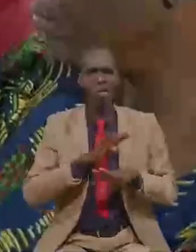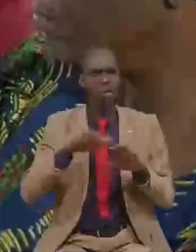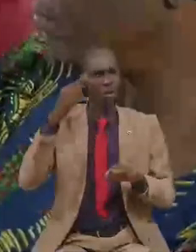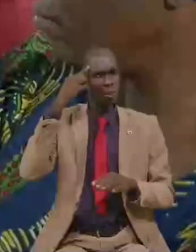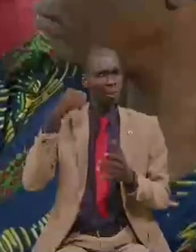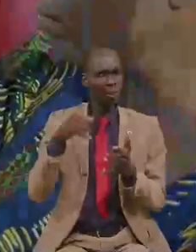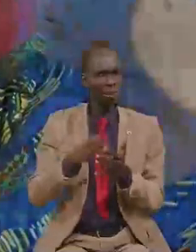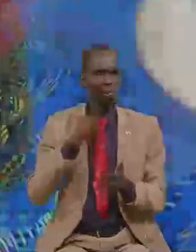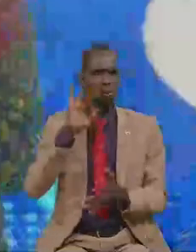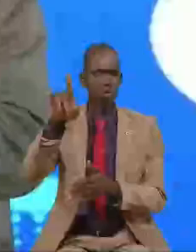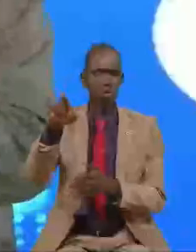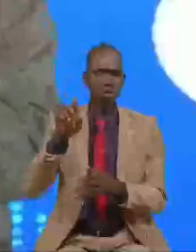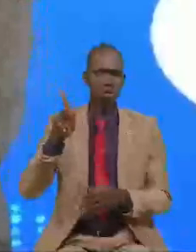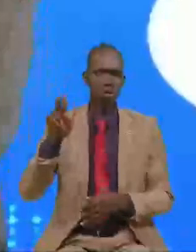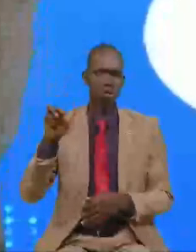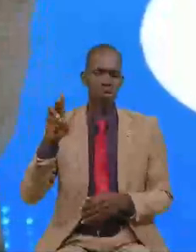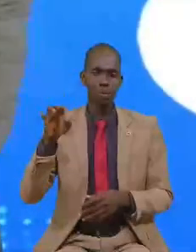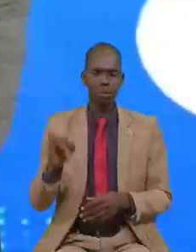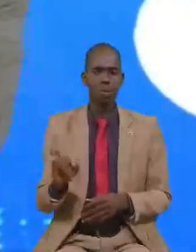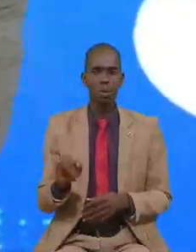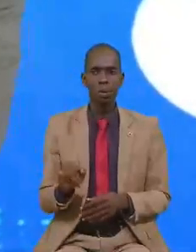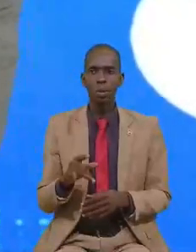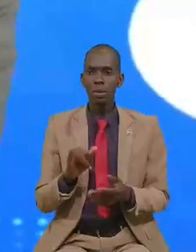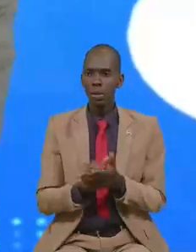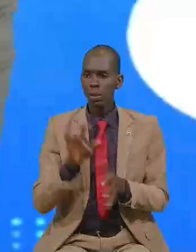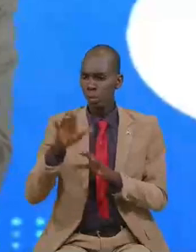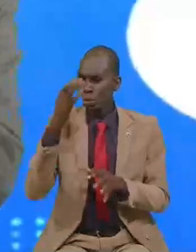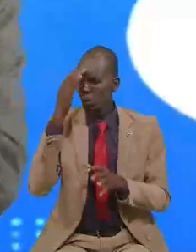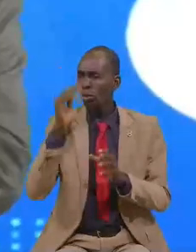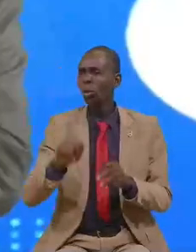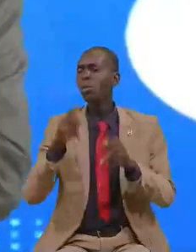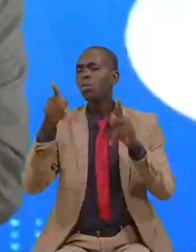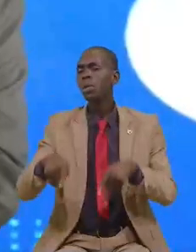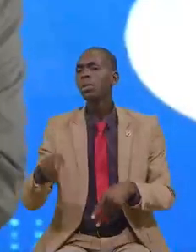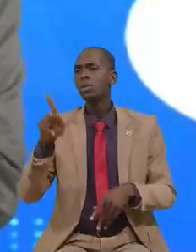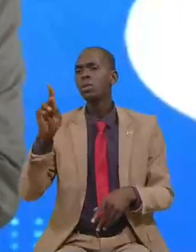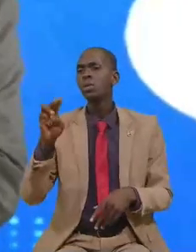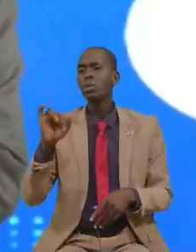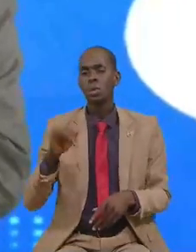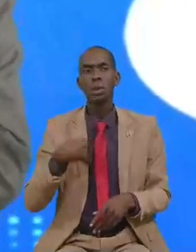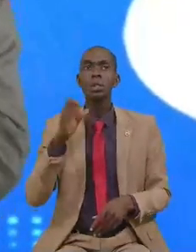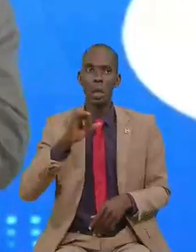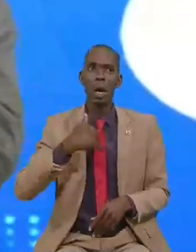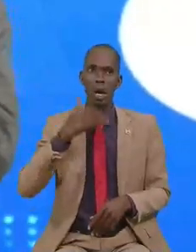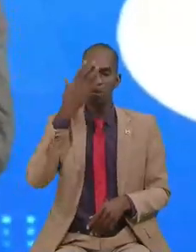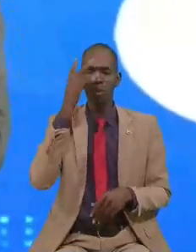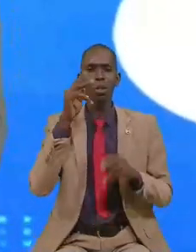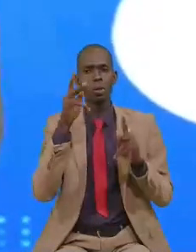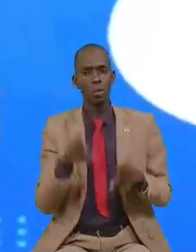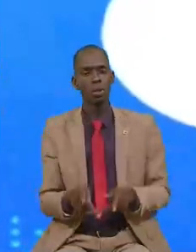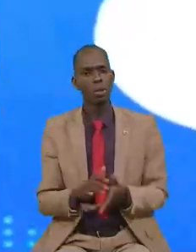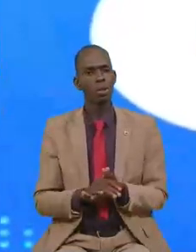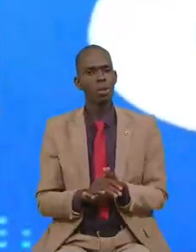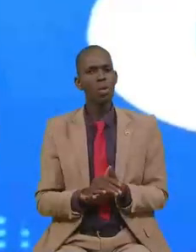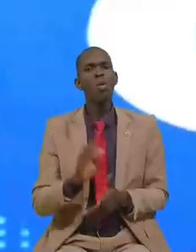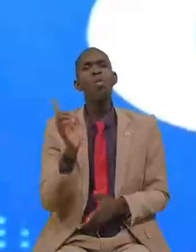Hein. Il a dit, est-ce que tu connais ce Kumuyi là? J'ai dit oui, par la grâce de Dieu. Il dit, où